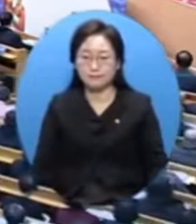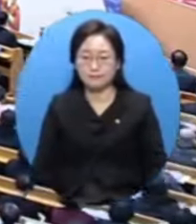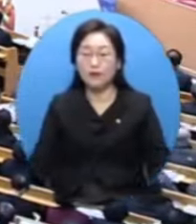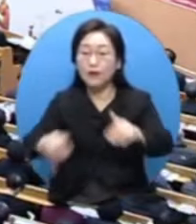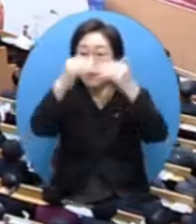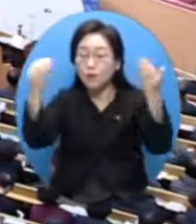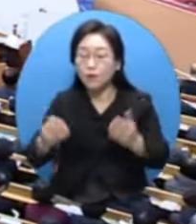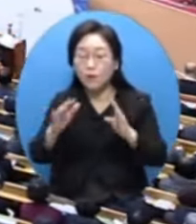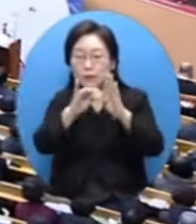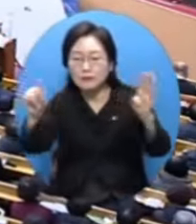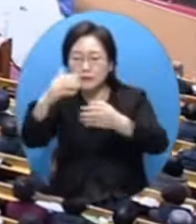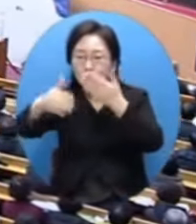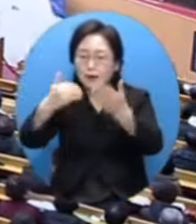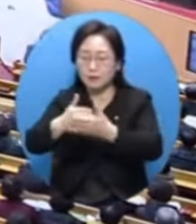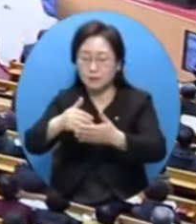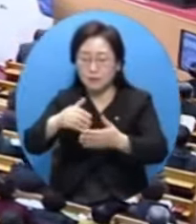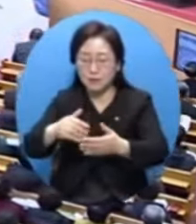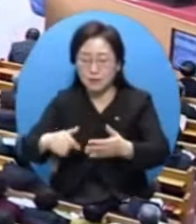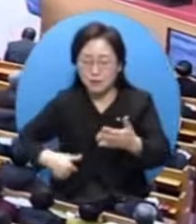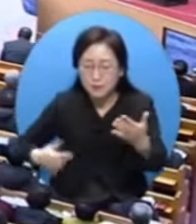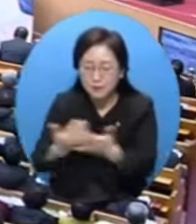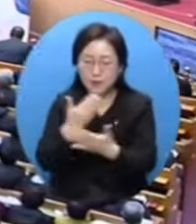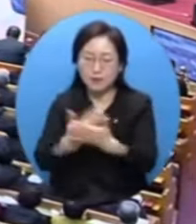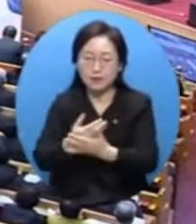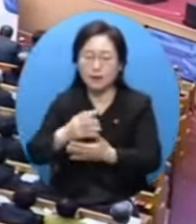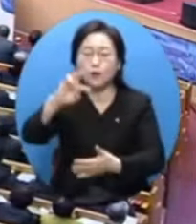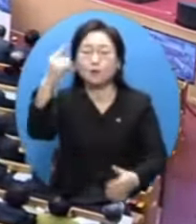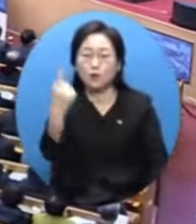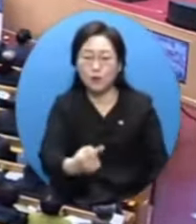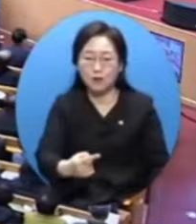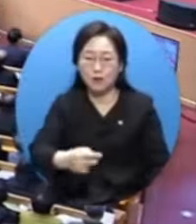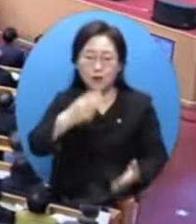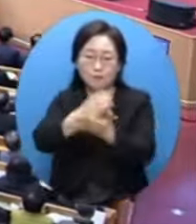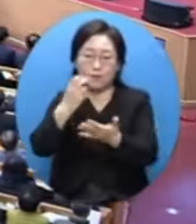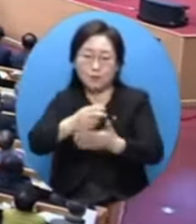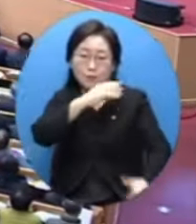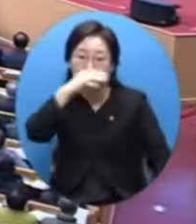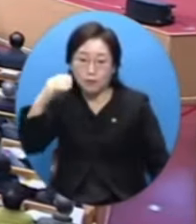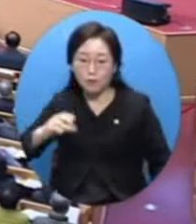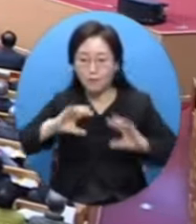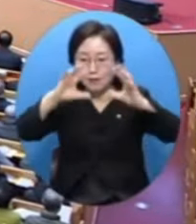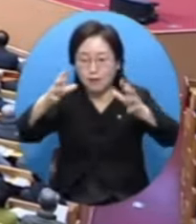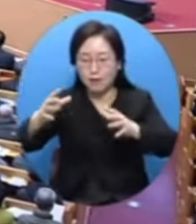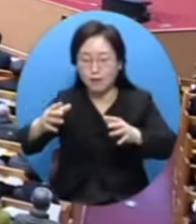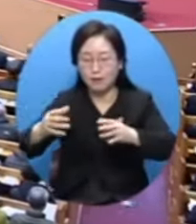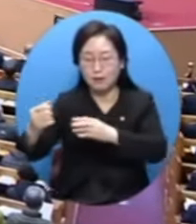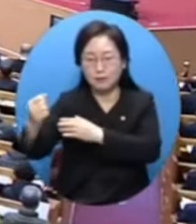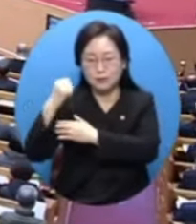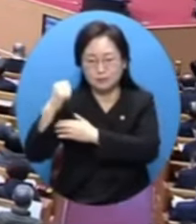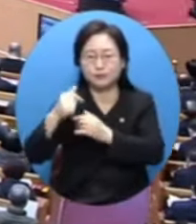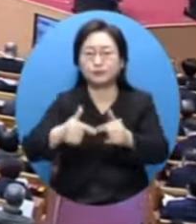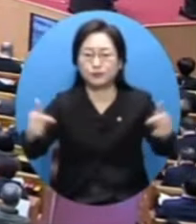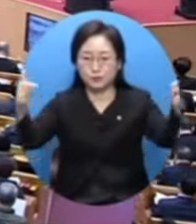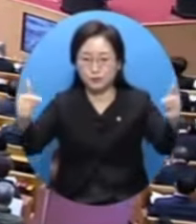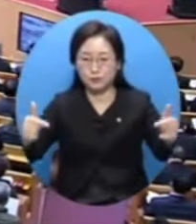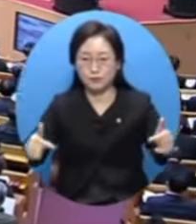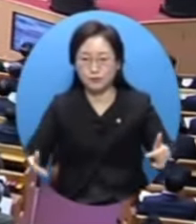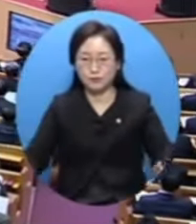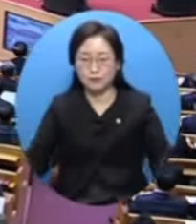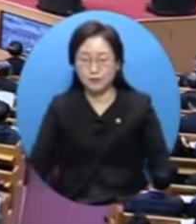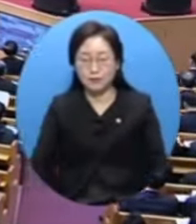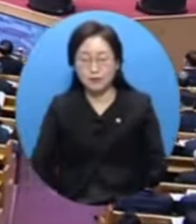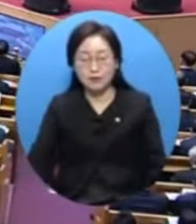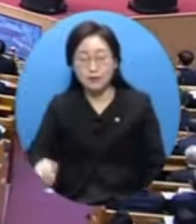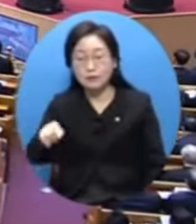온 백성들이 하나님 앞에 회개하고 돌아오고 나라의 법제사가 바로 서니까 나라가 크게 풍했습니다. 유다 나라가 풍하니까 그